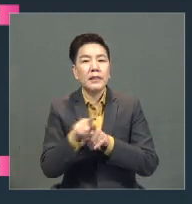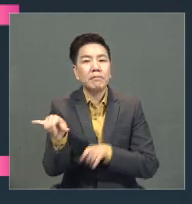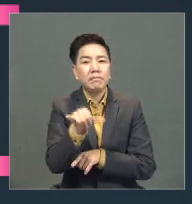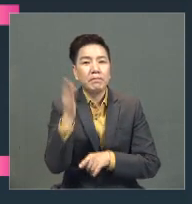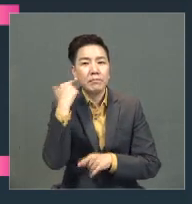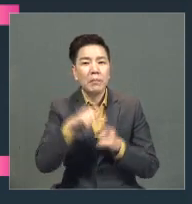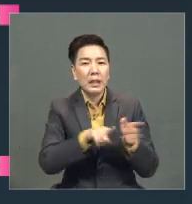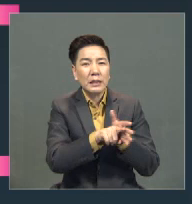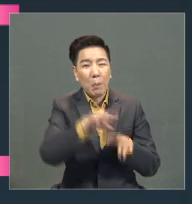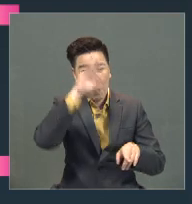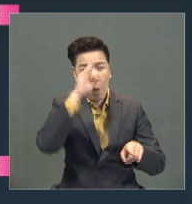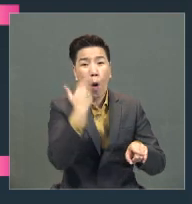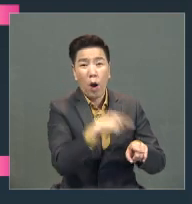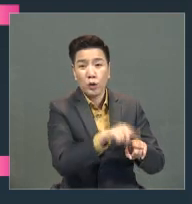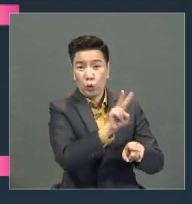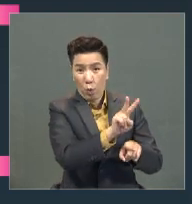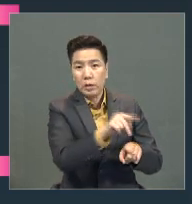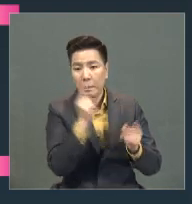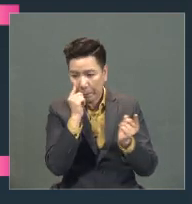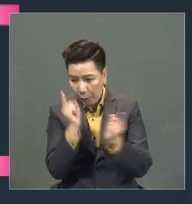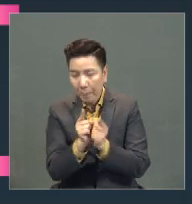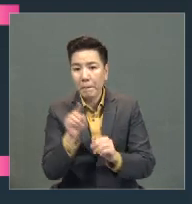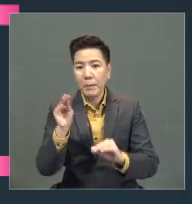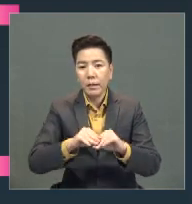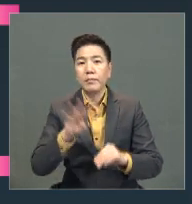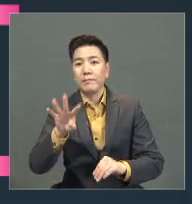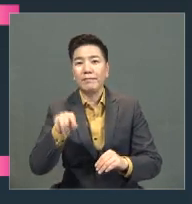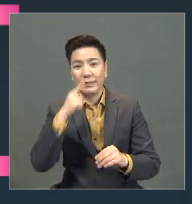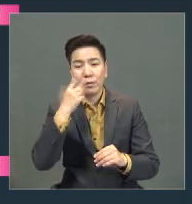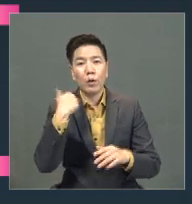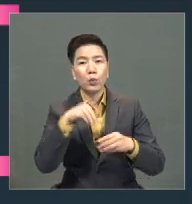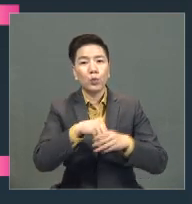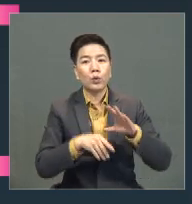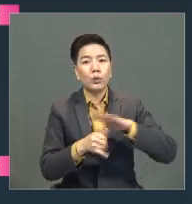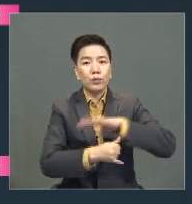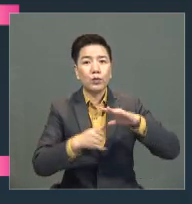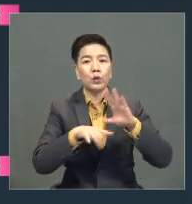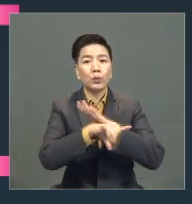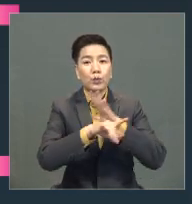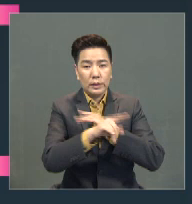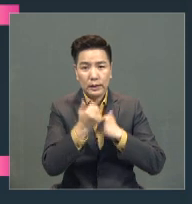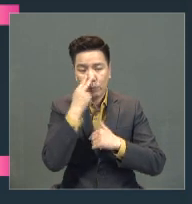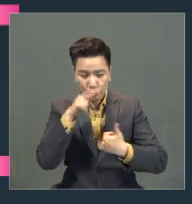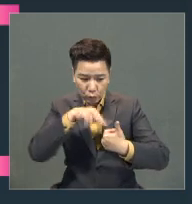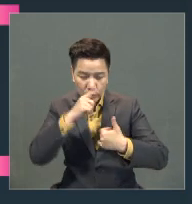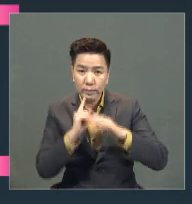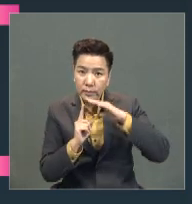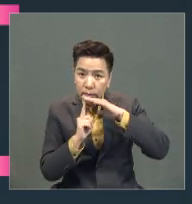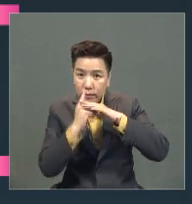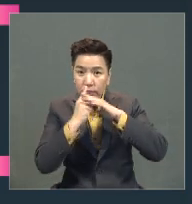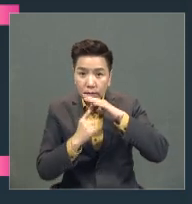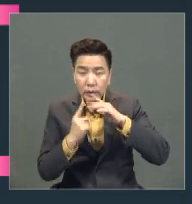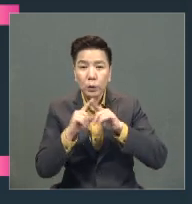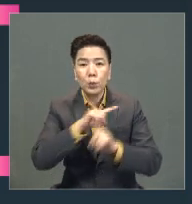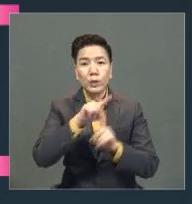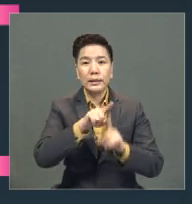กับผู้ป่วยที่ยืนยันไปก่อนหน้านี้2คนเข้าพักในสเตทควอรันทีนที่จังหวัดชลบุรีและตรวจหาเชื้อในวัน